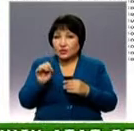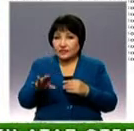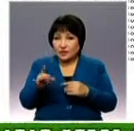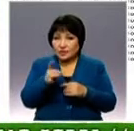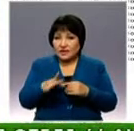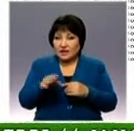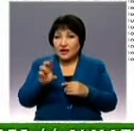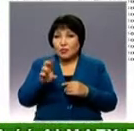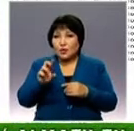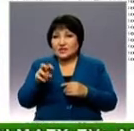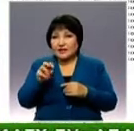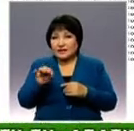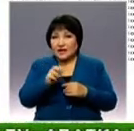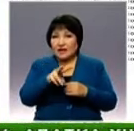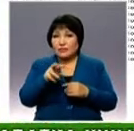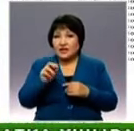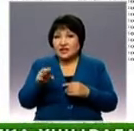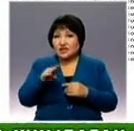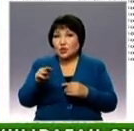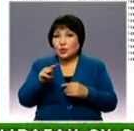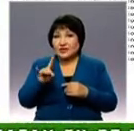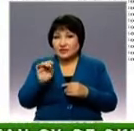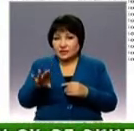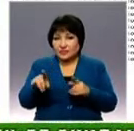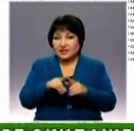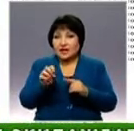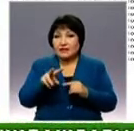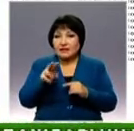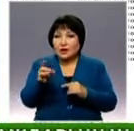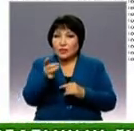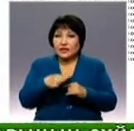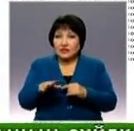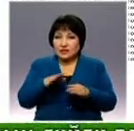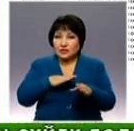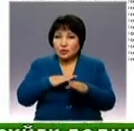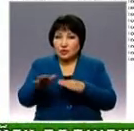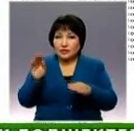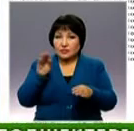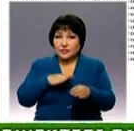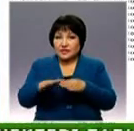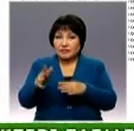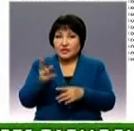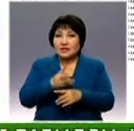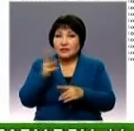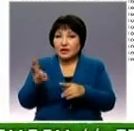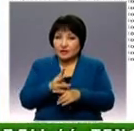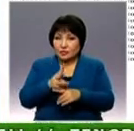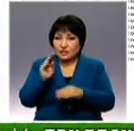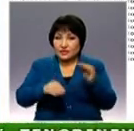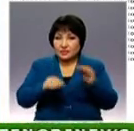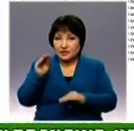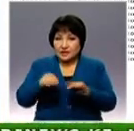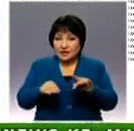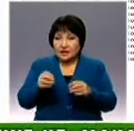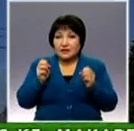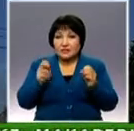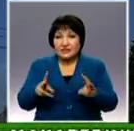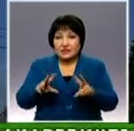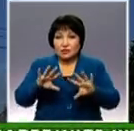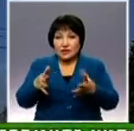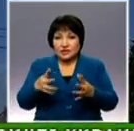Бостандық, Алмалы, Жетісу, Түрксіб және Алатау ауданы. Тәртіп сақшылары қаламыз толығымен бейне бақылау қондырғыларымен жабдықталса, қылмыстық оқиға тағы